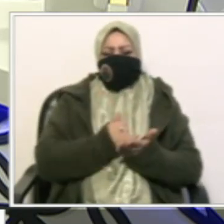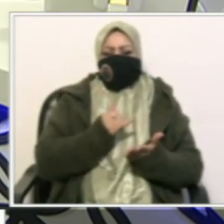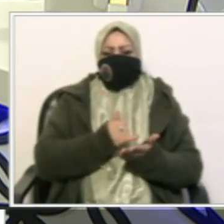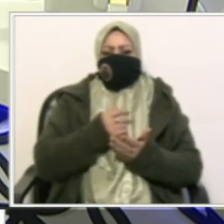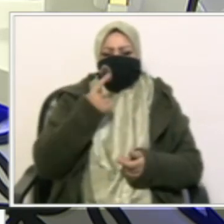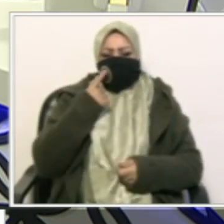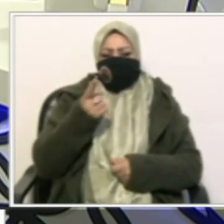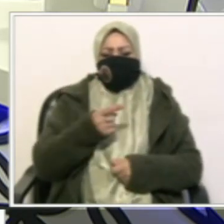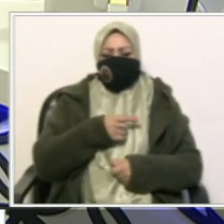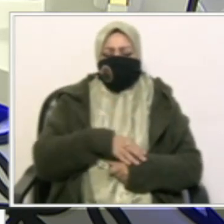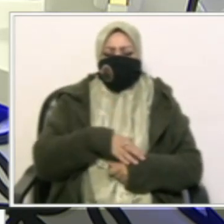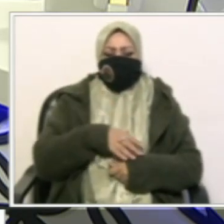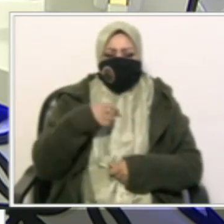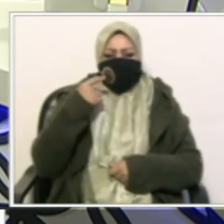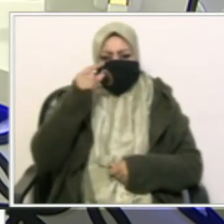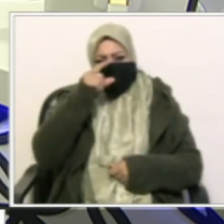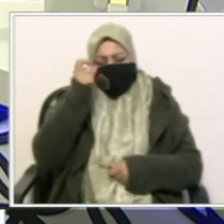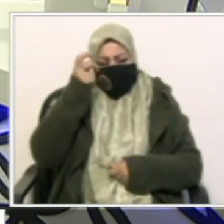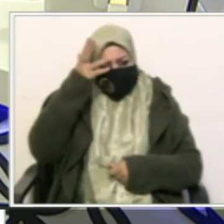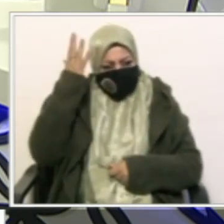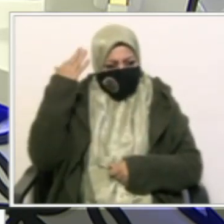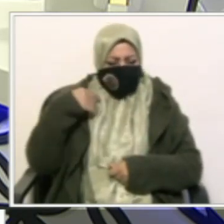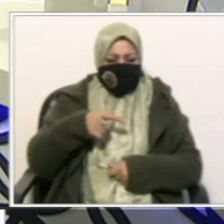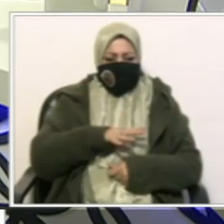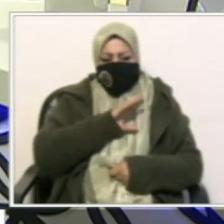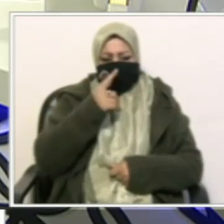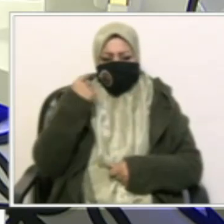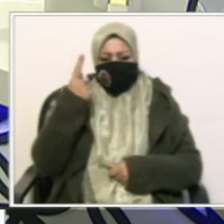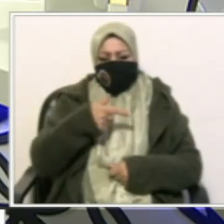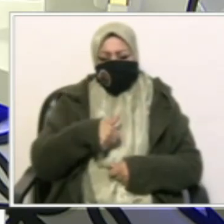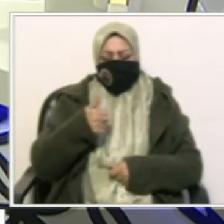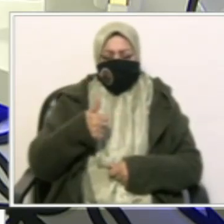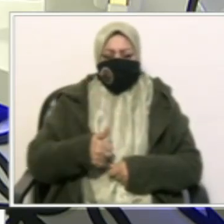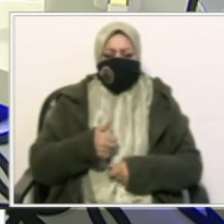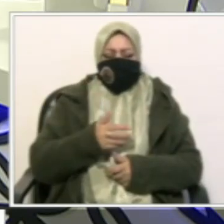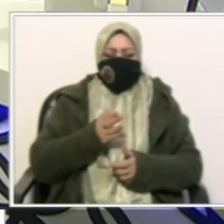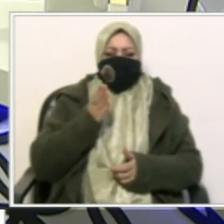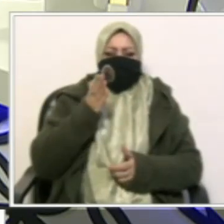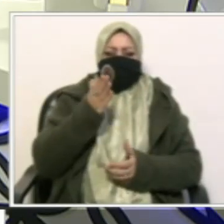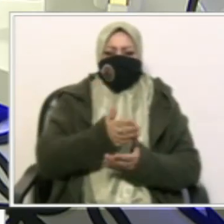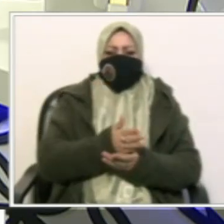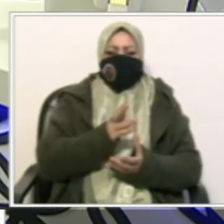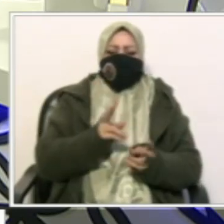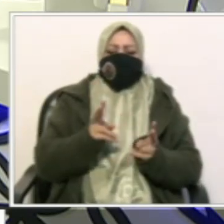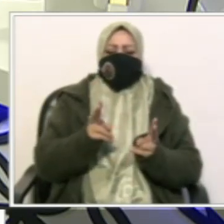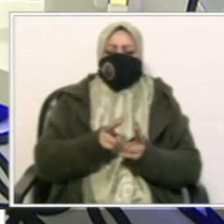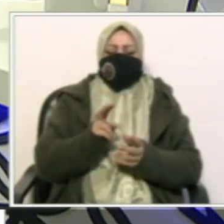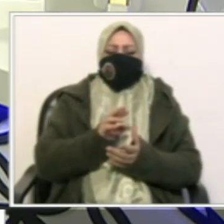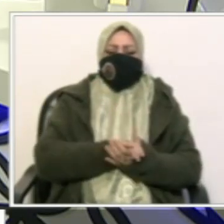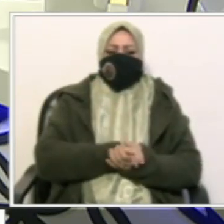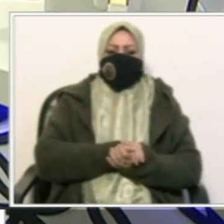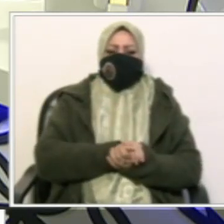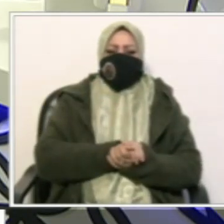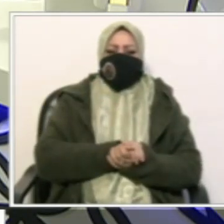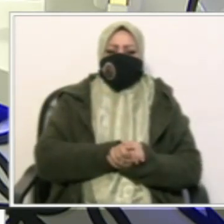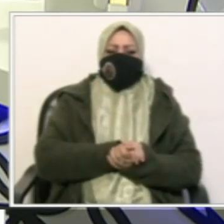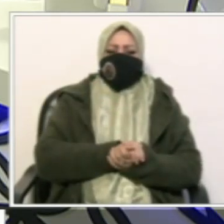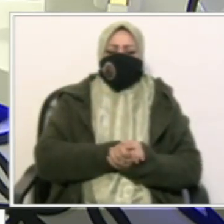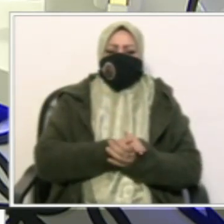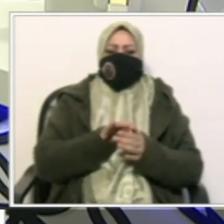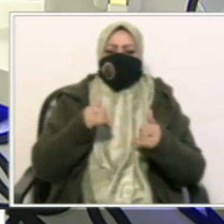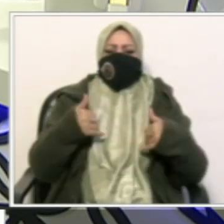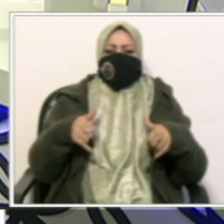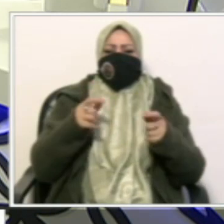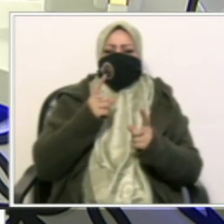هذه. ولما يجيك الفاتحه يقول لك الخاليه من الموانع الشرعيه. وبعد اسبوع او اثنين تكتشف انها عندها بمرض انت